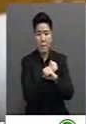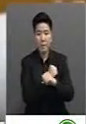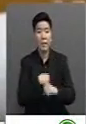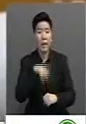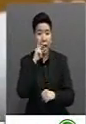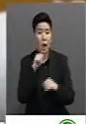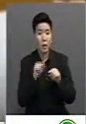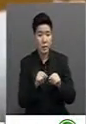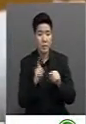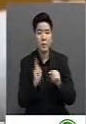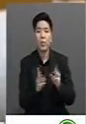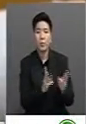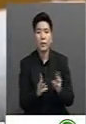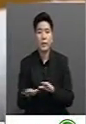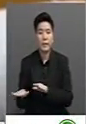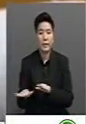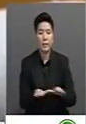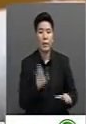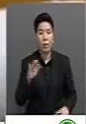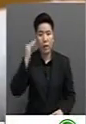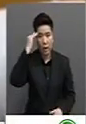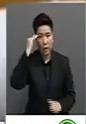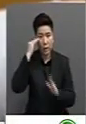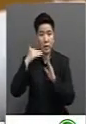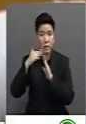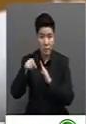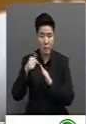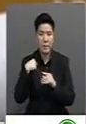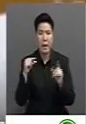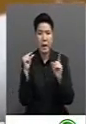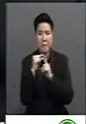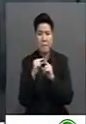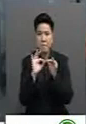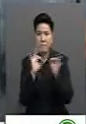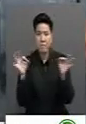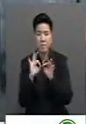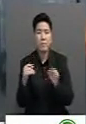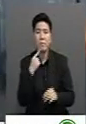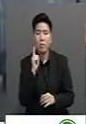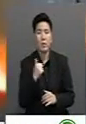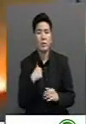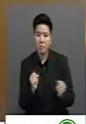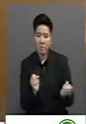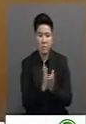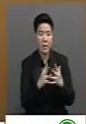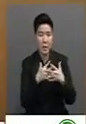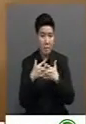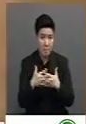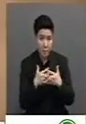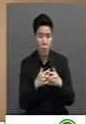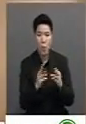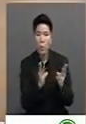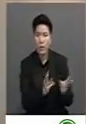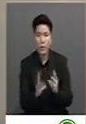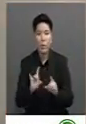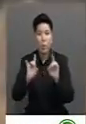การนี้ยังกล่าวถึงมาตรการเตรียมความพร้อมของเกาหลีเหนือซึ่งมีใจความว่าเกาหลีเหนือจะตอบโต้สหรัฐด้วยมาตรการที่รุ